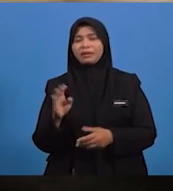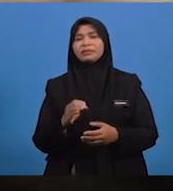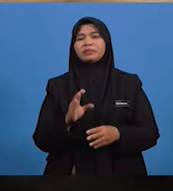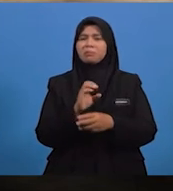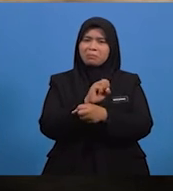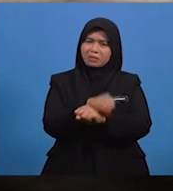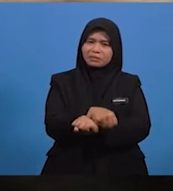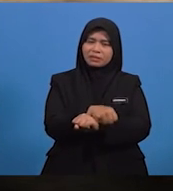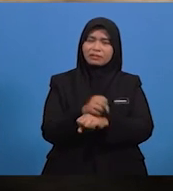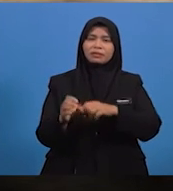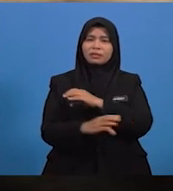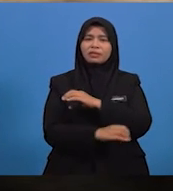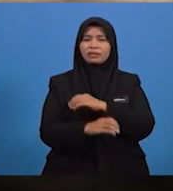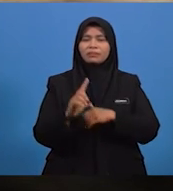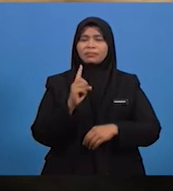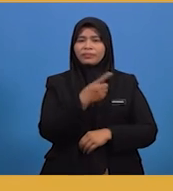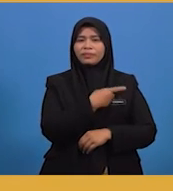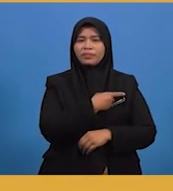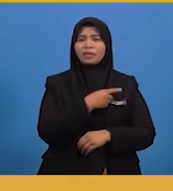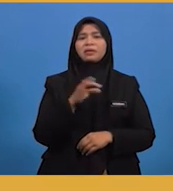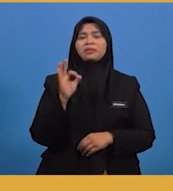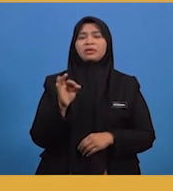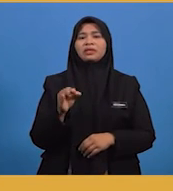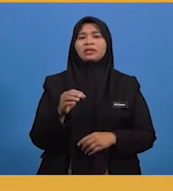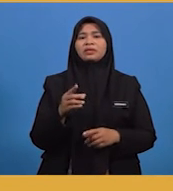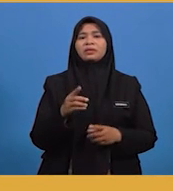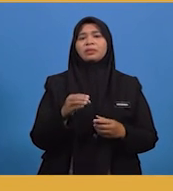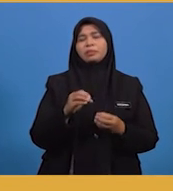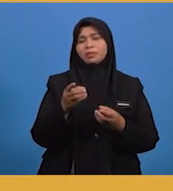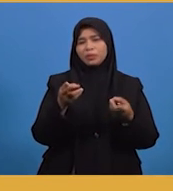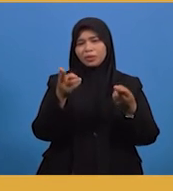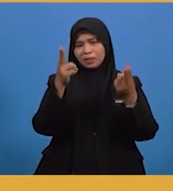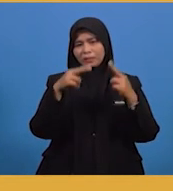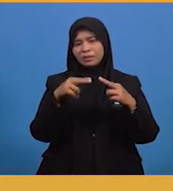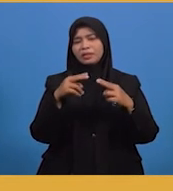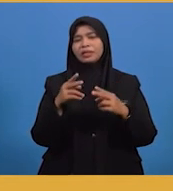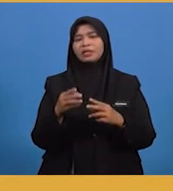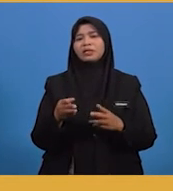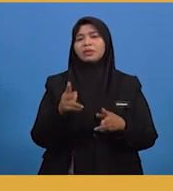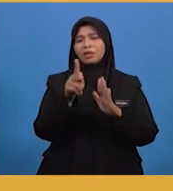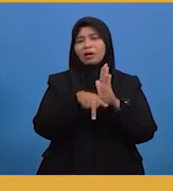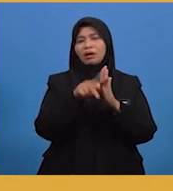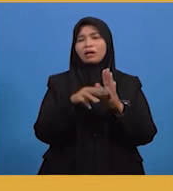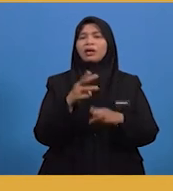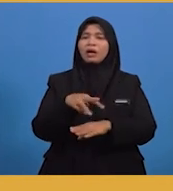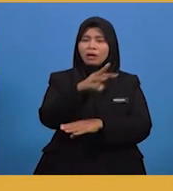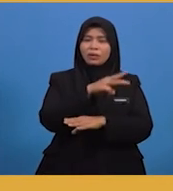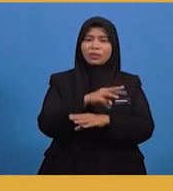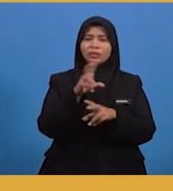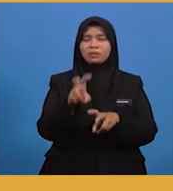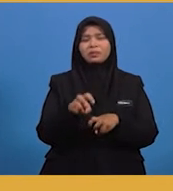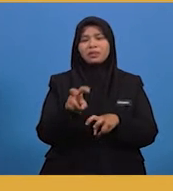Ya, faktor utama kedatangan Jepun ini ialah Jepun kekurangan kawasan